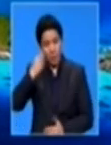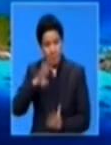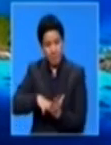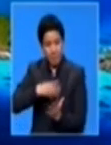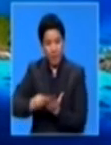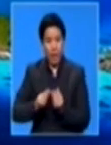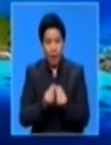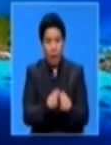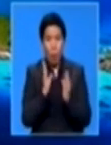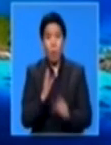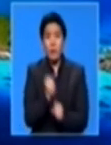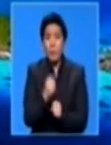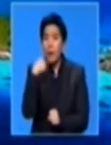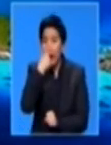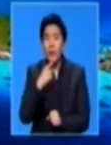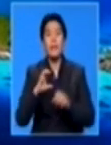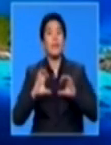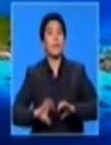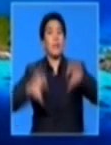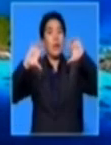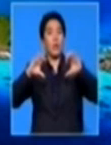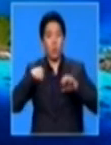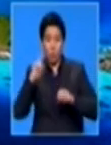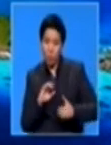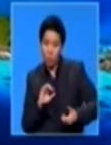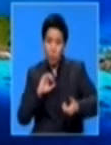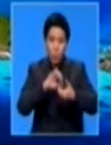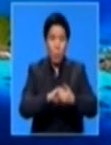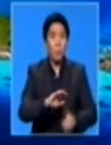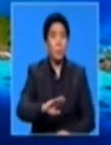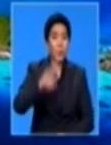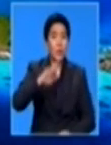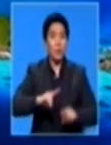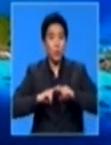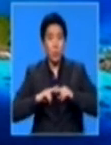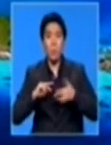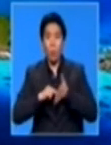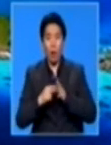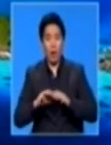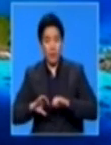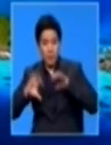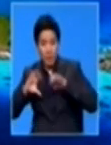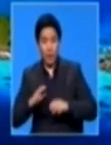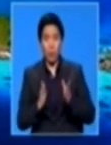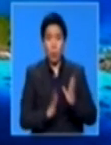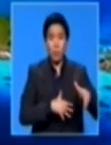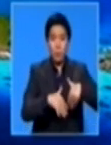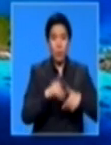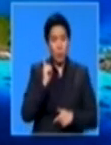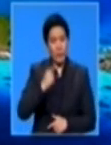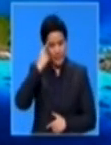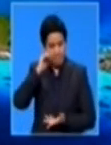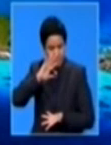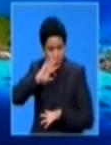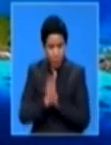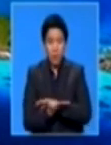บัติส่วนใหญ่นะก็ต้องเป็นข้าราชการวันนี้ร่วมมือกับภาคธุรกิจเอกชนไปด้วยในลักษณะประชารัฐเพราะนั้นท่านต้องทำใหม่นะครับคิ